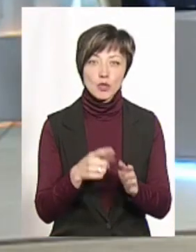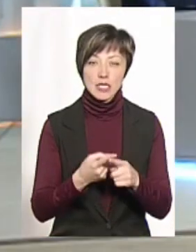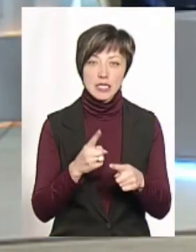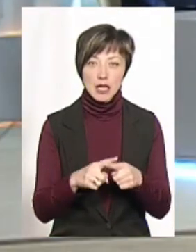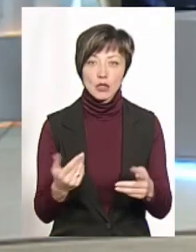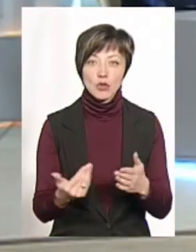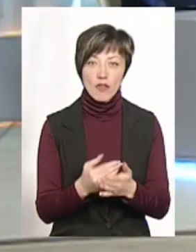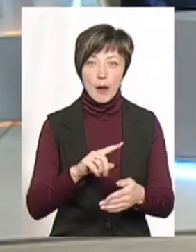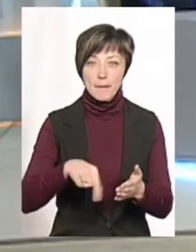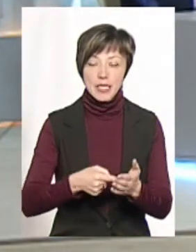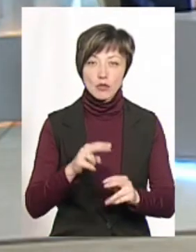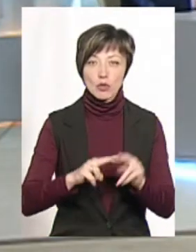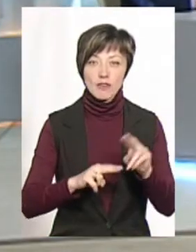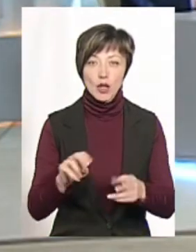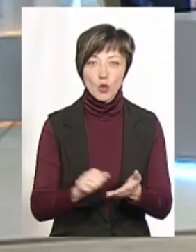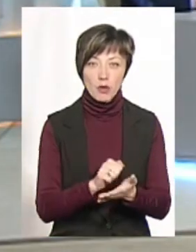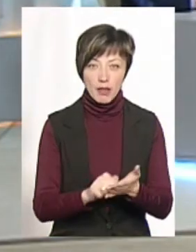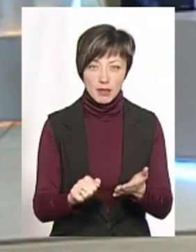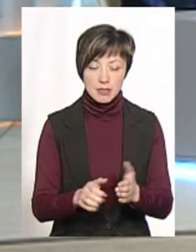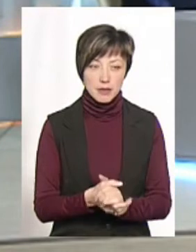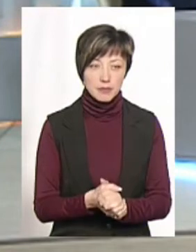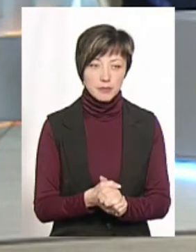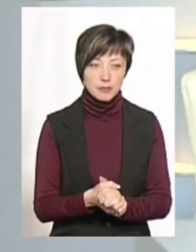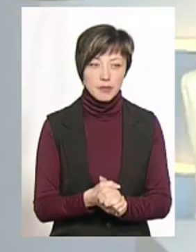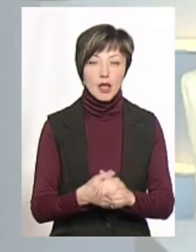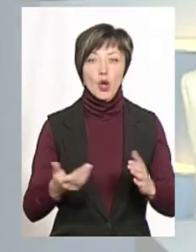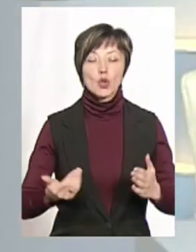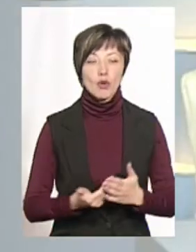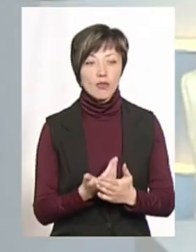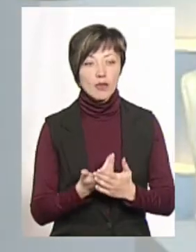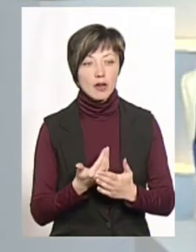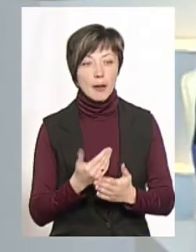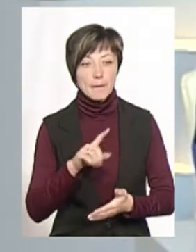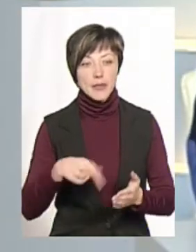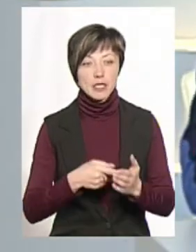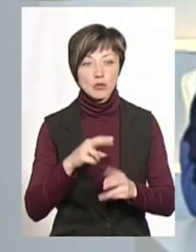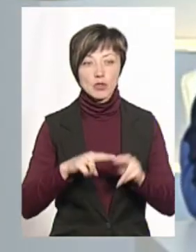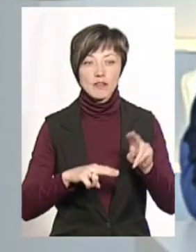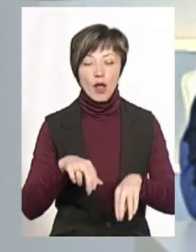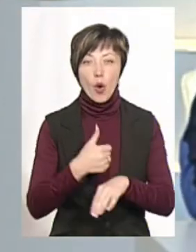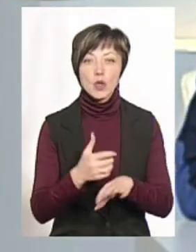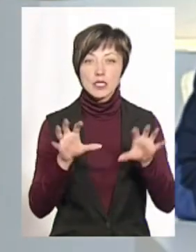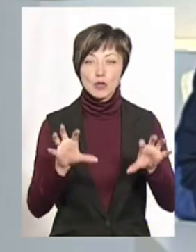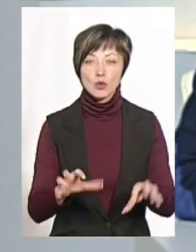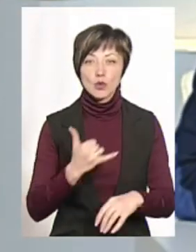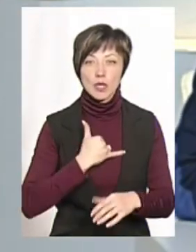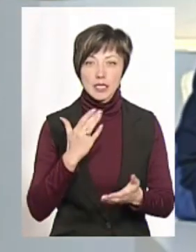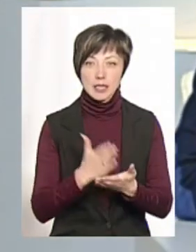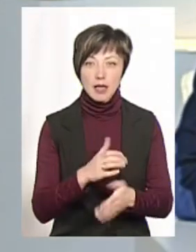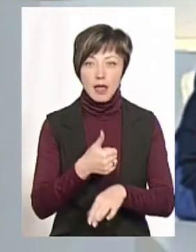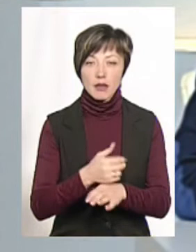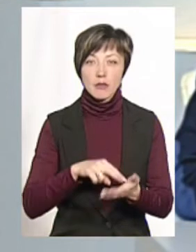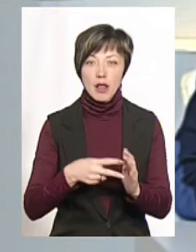це нова містобудівна документація, да? По суті, нова містобудівна конституція. У нас є